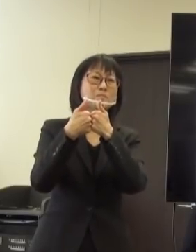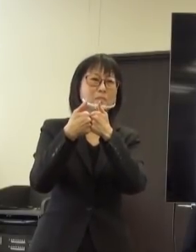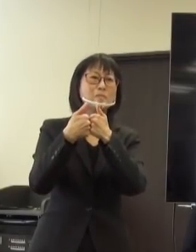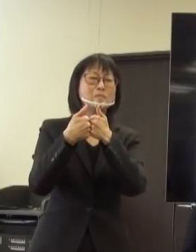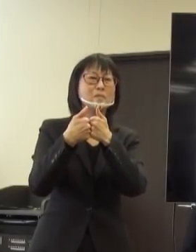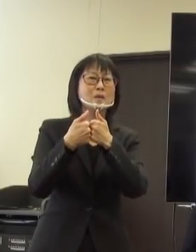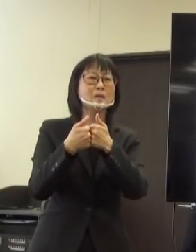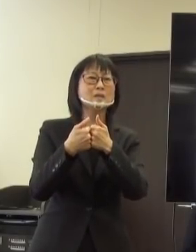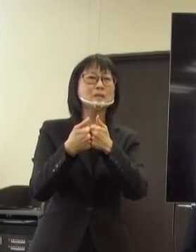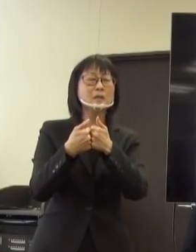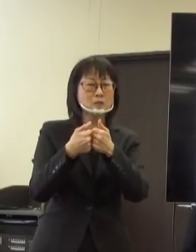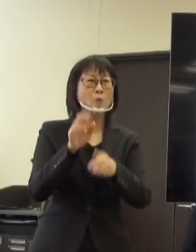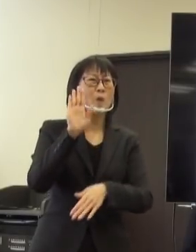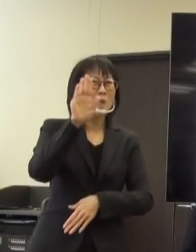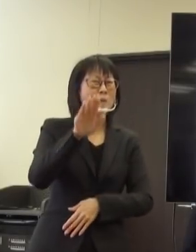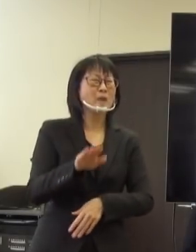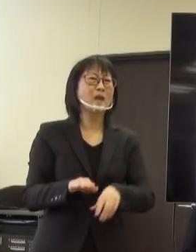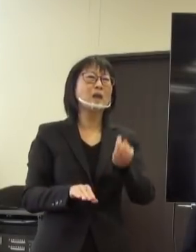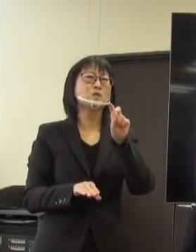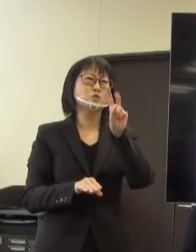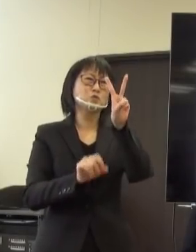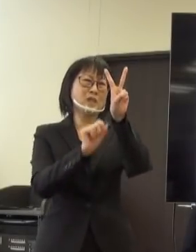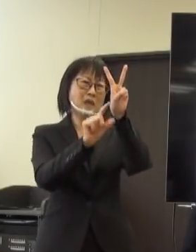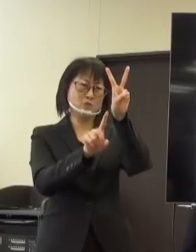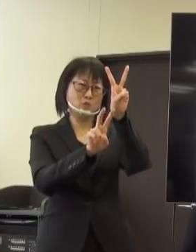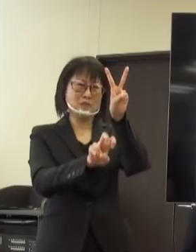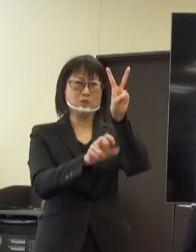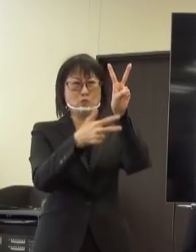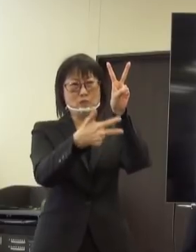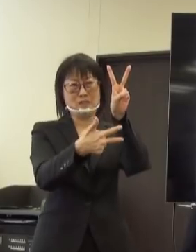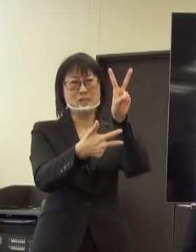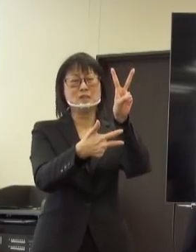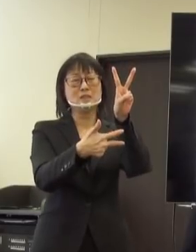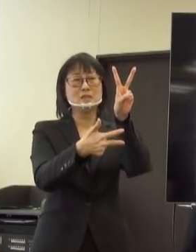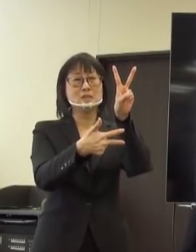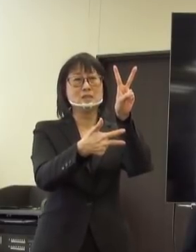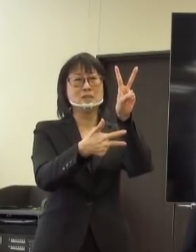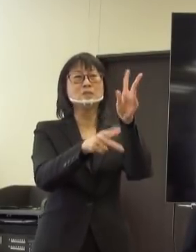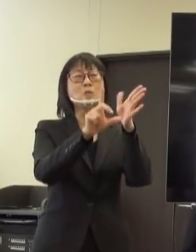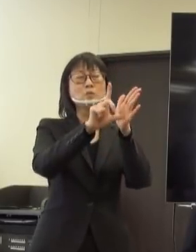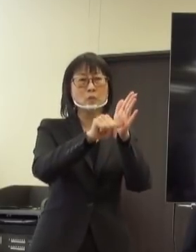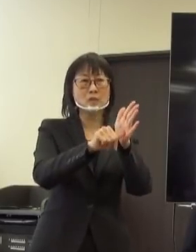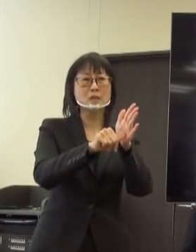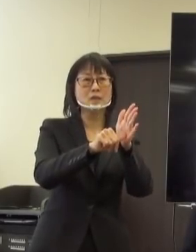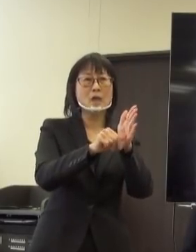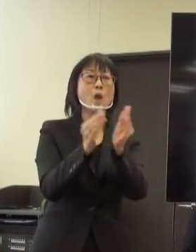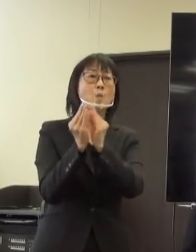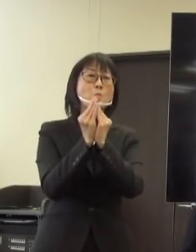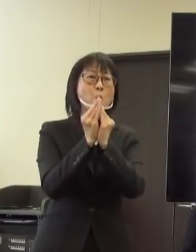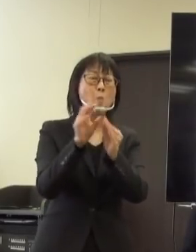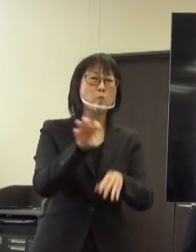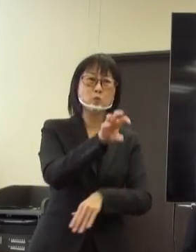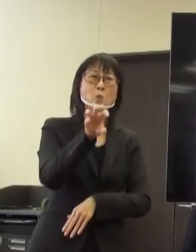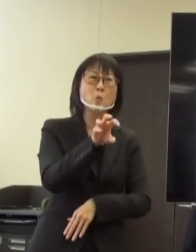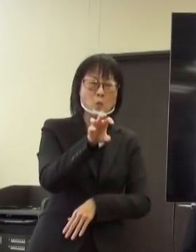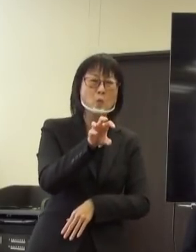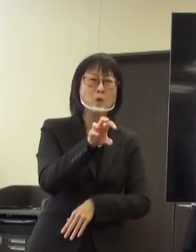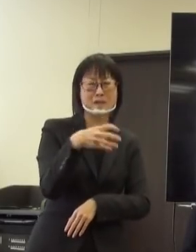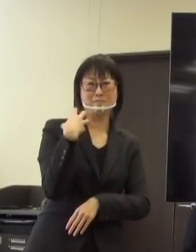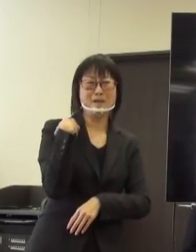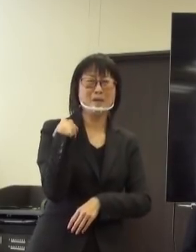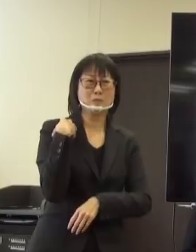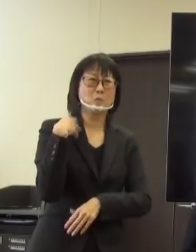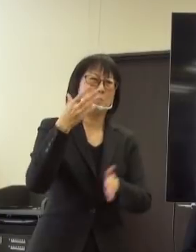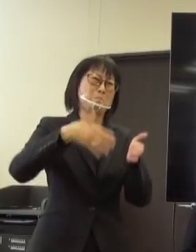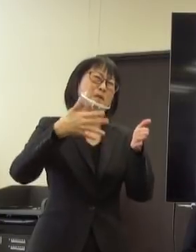27日ですかが、このピンクのところはまだ埋まってないんですね。まあ、それほど今福島市内